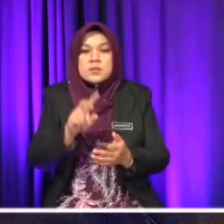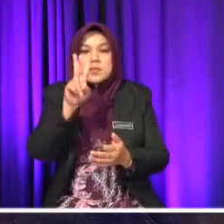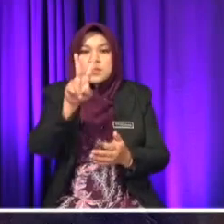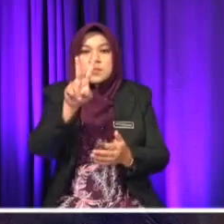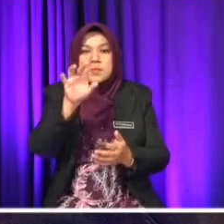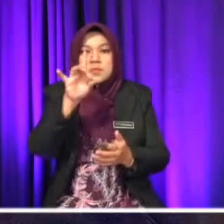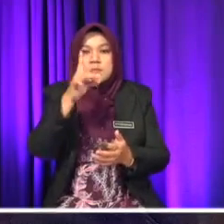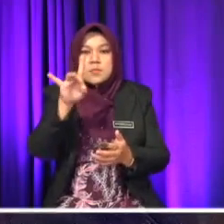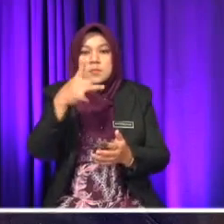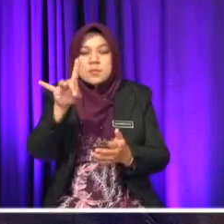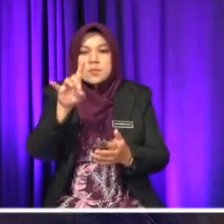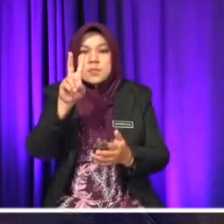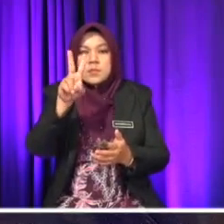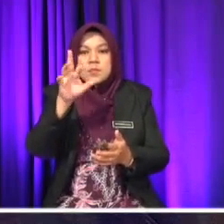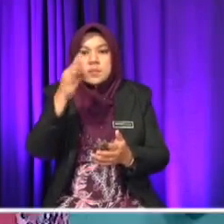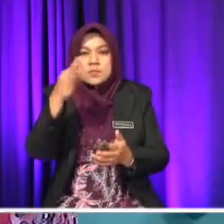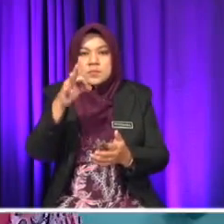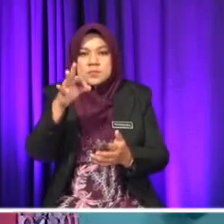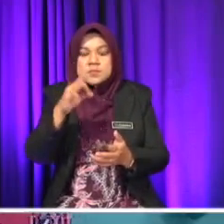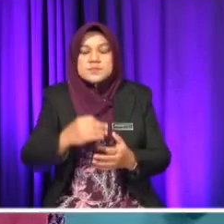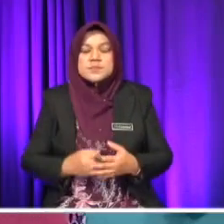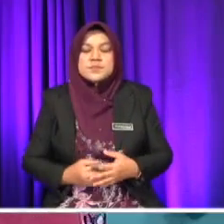218 219